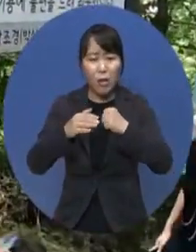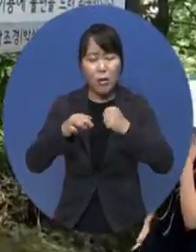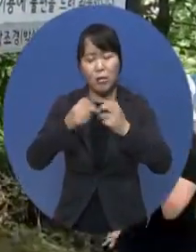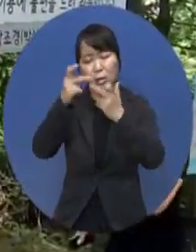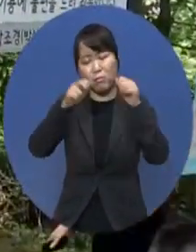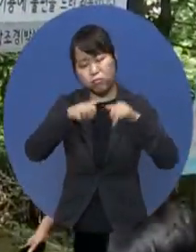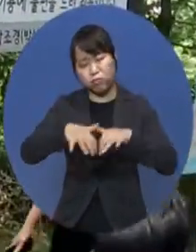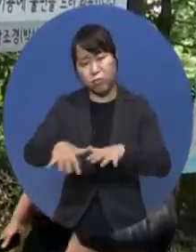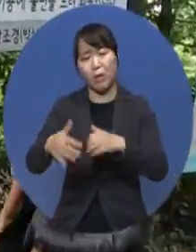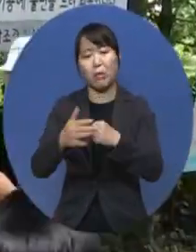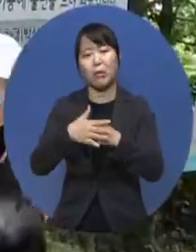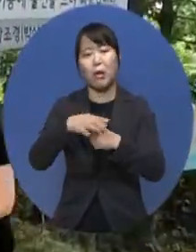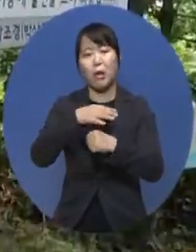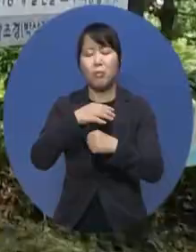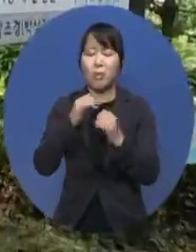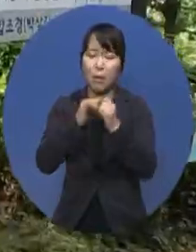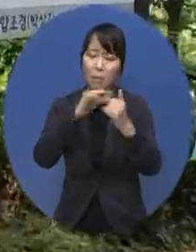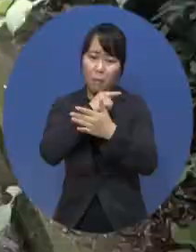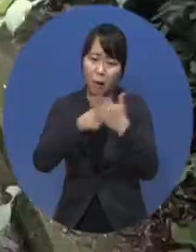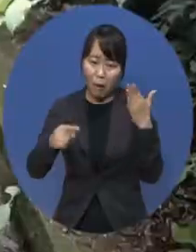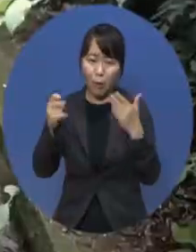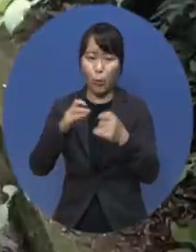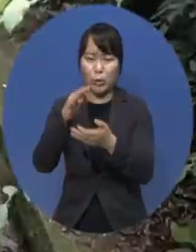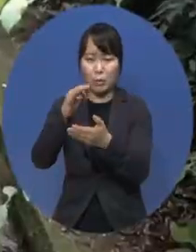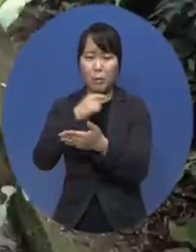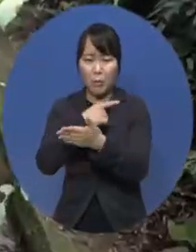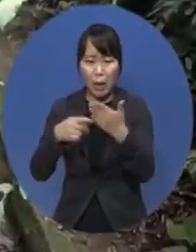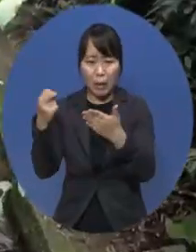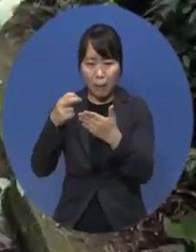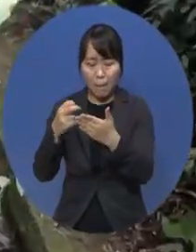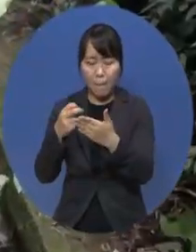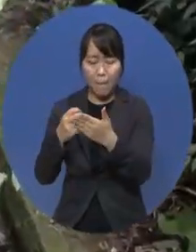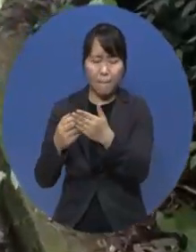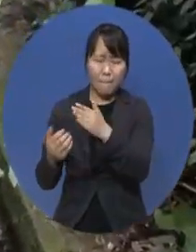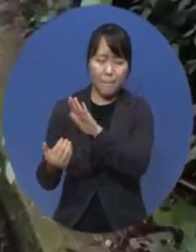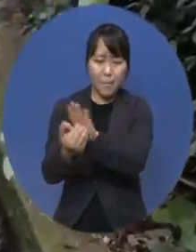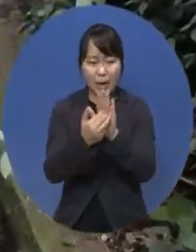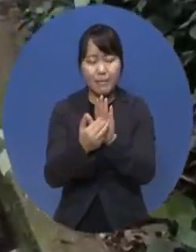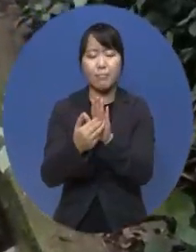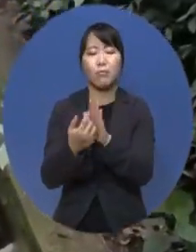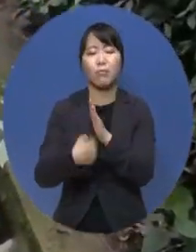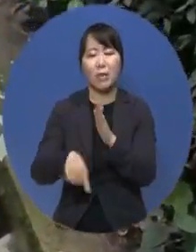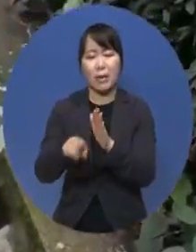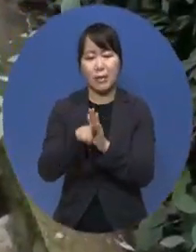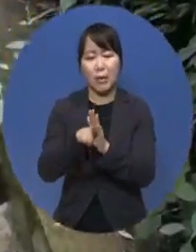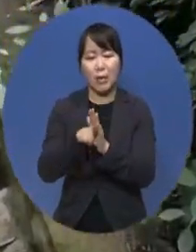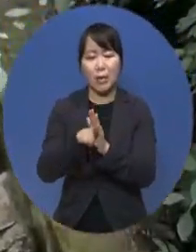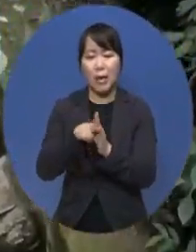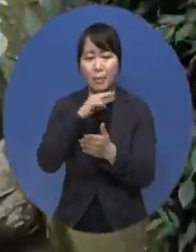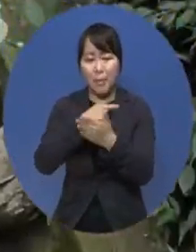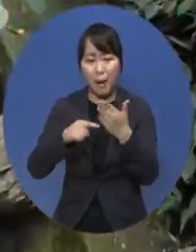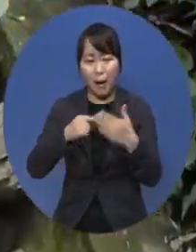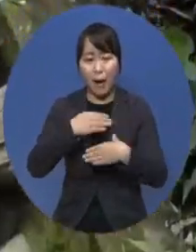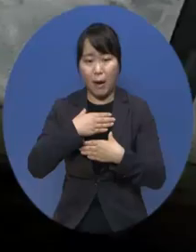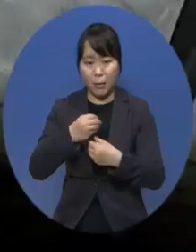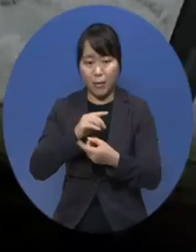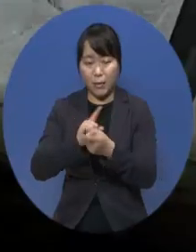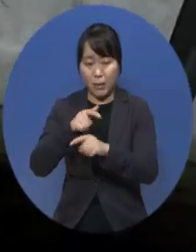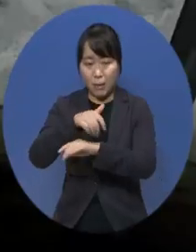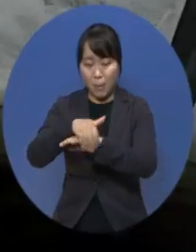발생해 인명과 재산산 피해가 재발하지 않도록 풍수의 재난안전대책본부를 가동하고